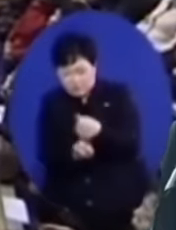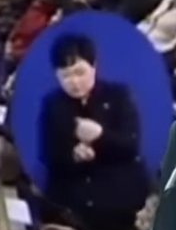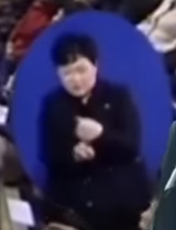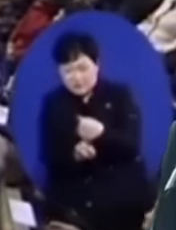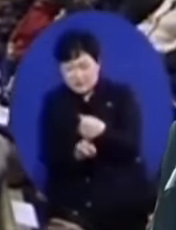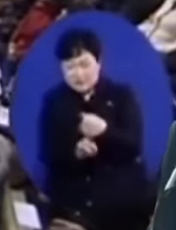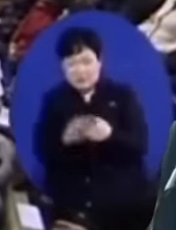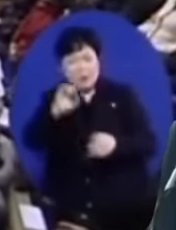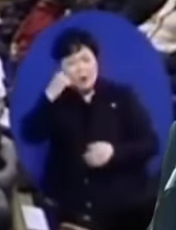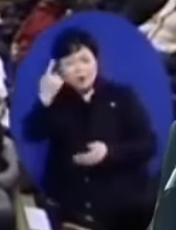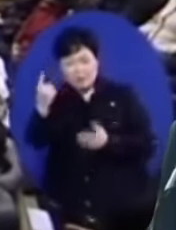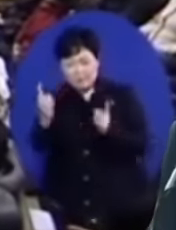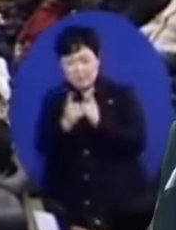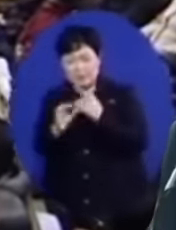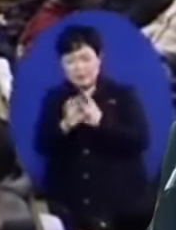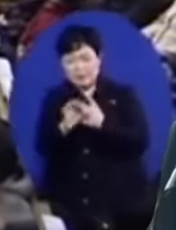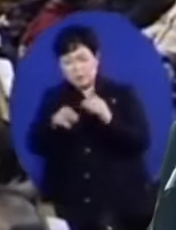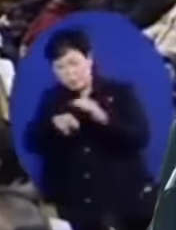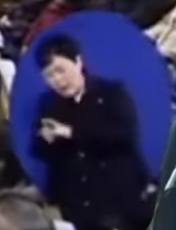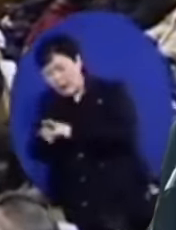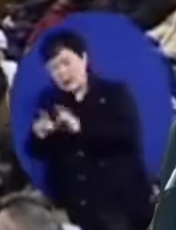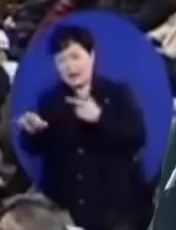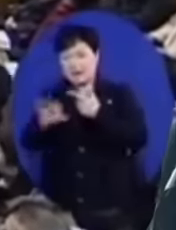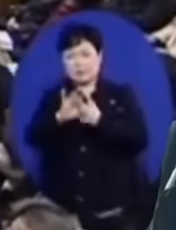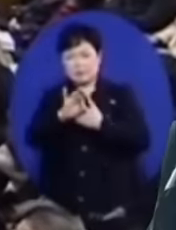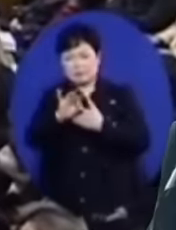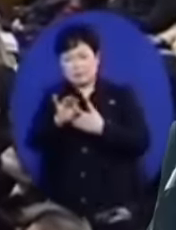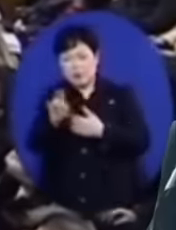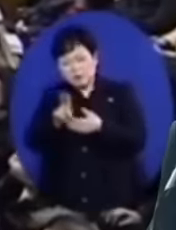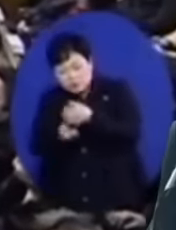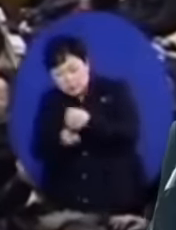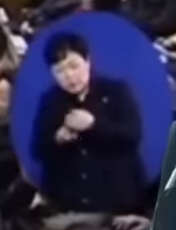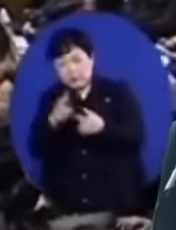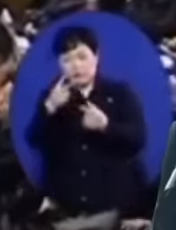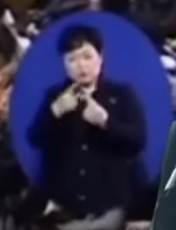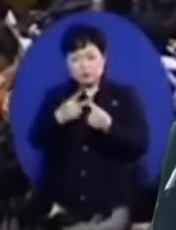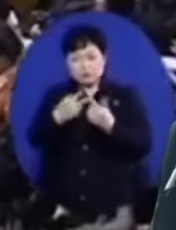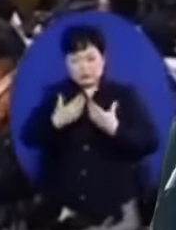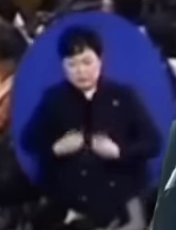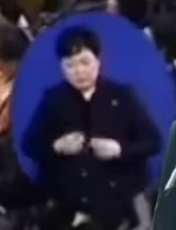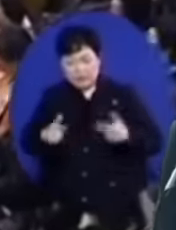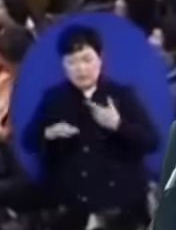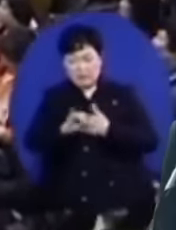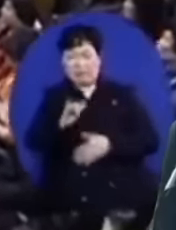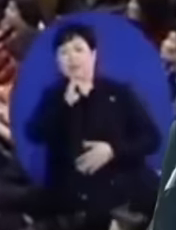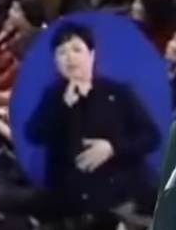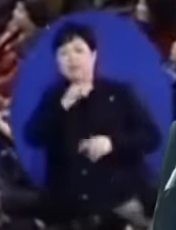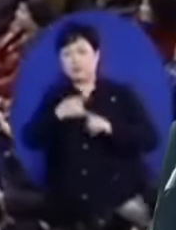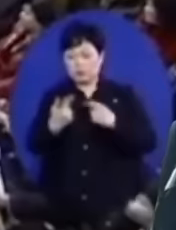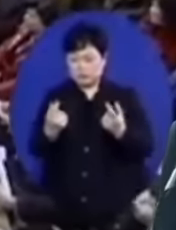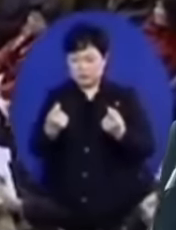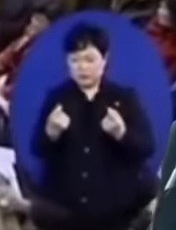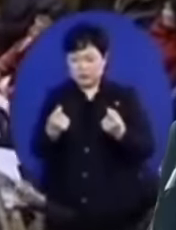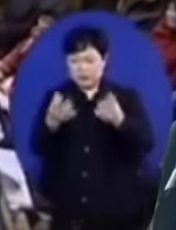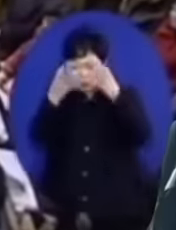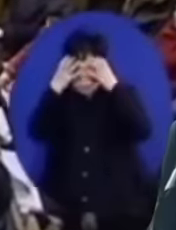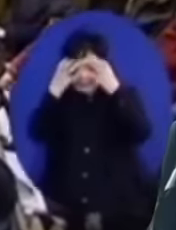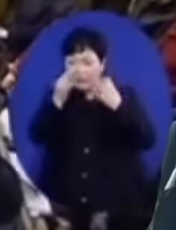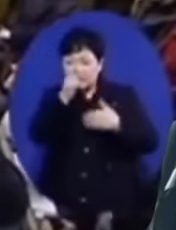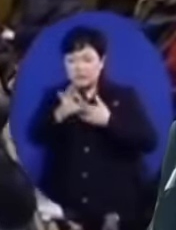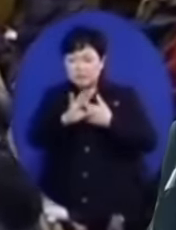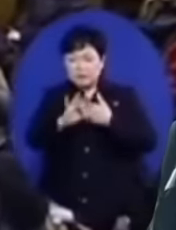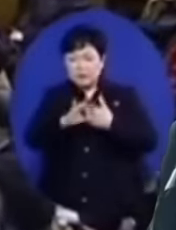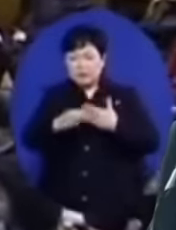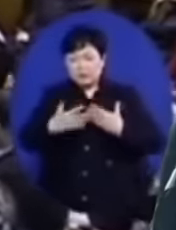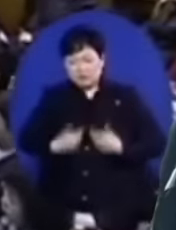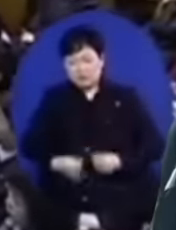오면 도망치고 회피하려는 태도인 것입니다. 둘째는 절망 또는 자학형인 것입니다. 고난이 처할 때 스스로